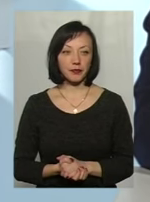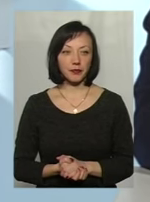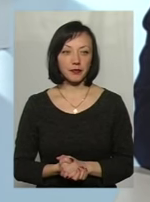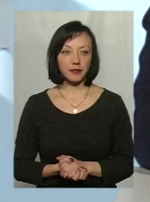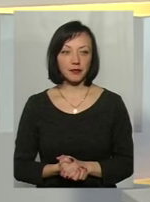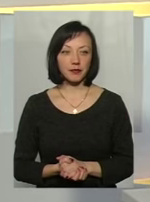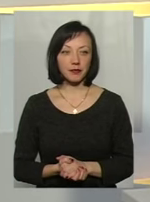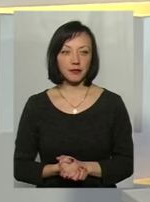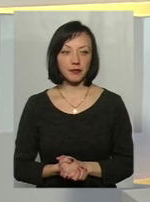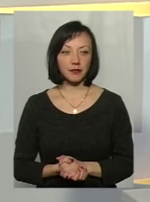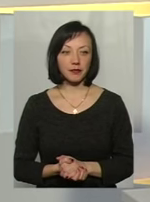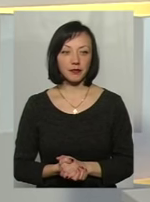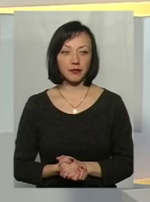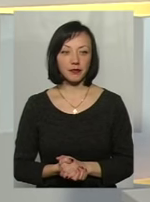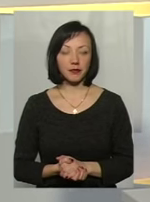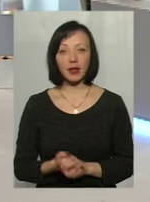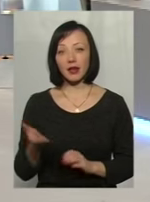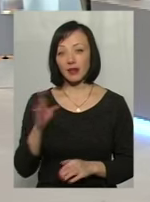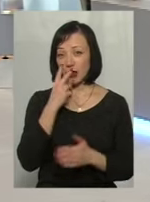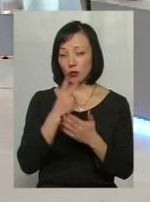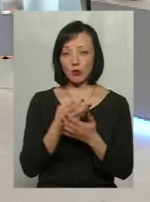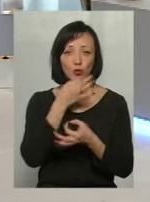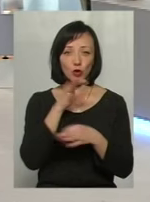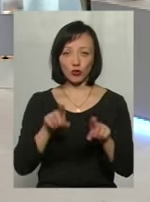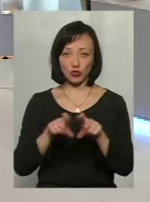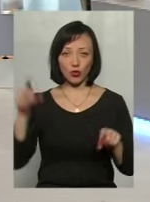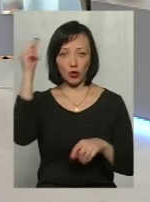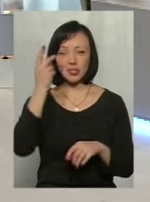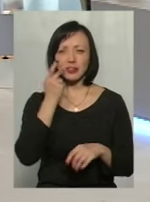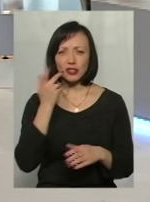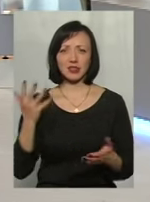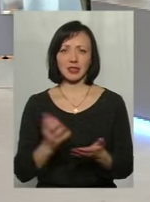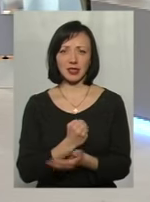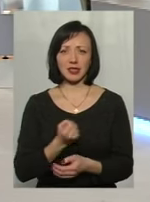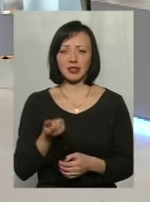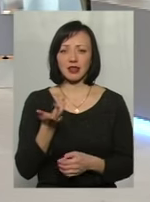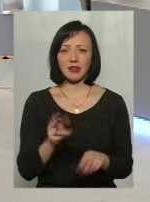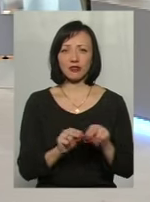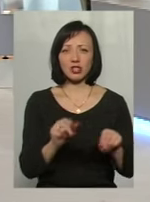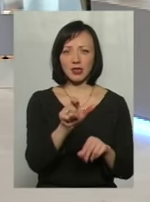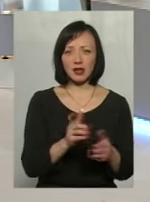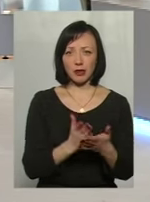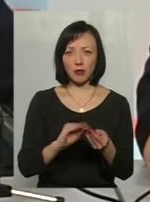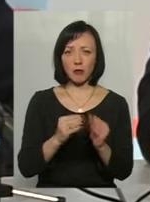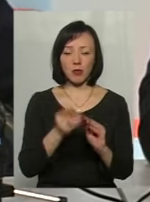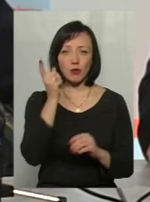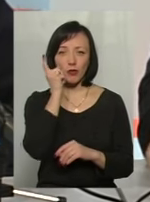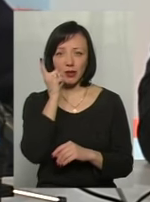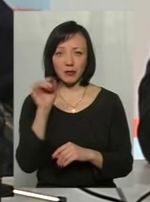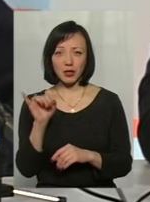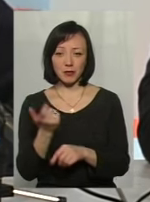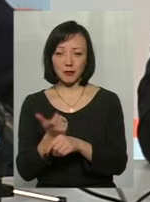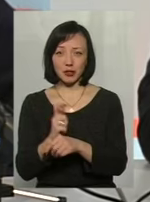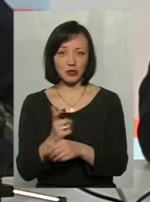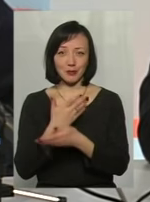да, питання кадрів знову. Давайте подивимось в будь-яку школу. Завжди в школі знайдеться кілька вчителів, яких є проблеми з мобільними, і